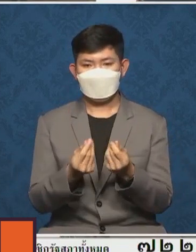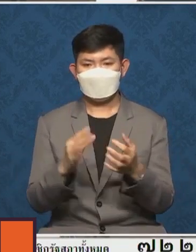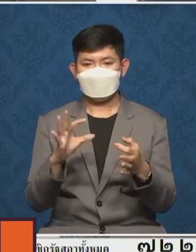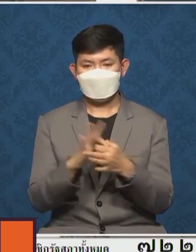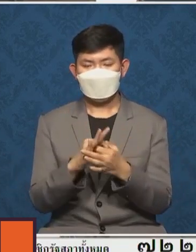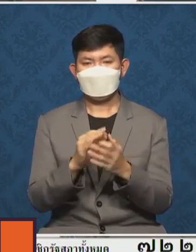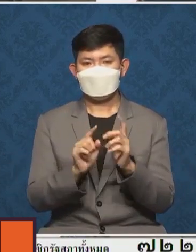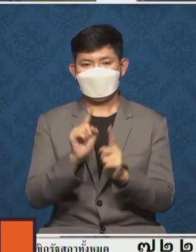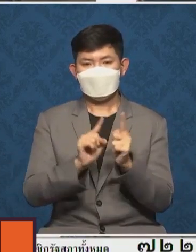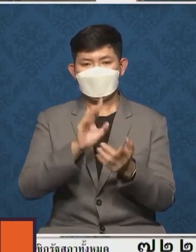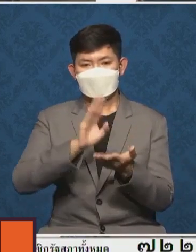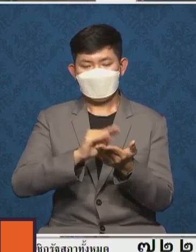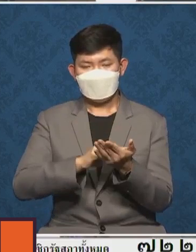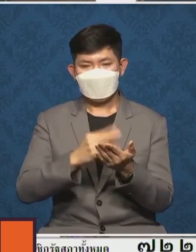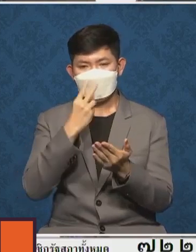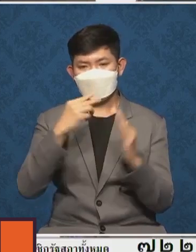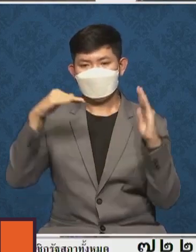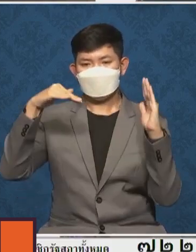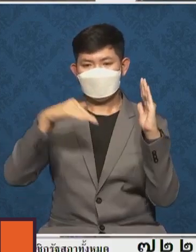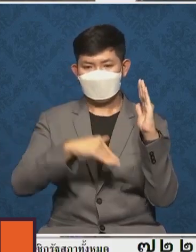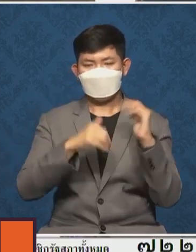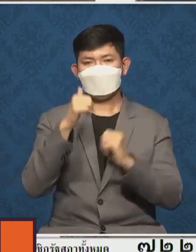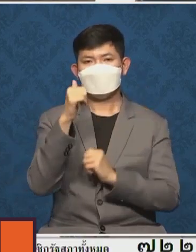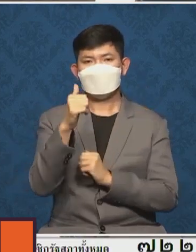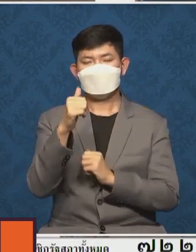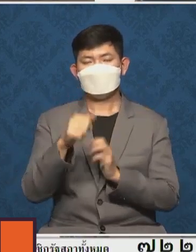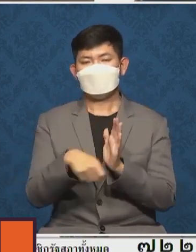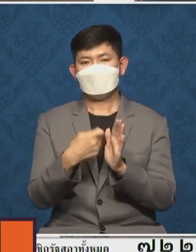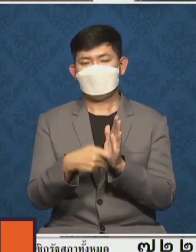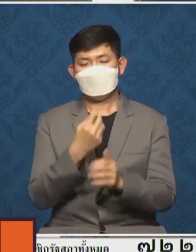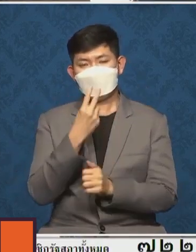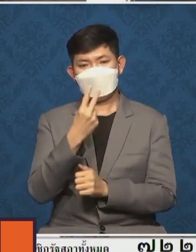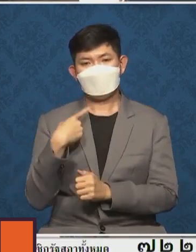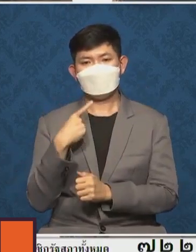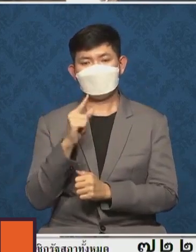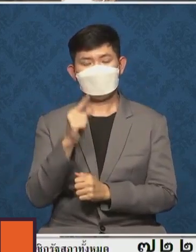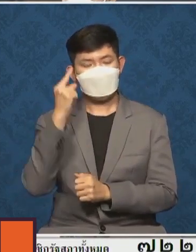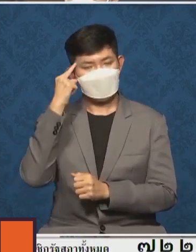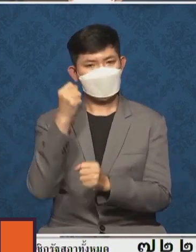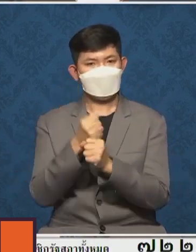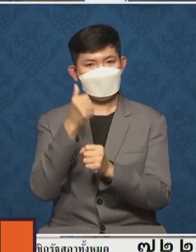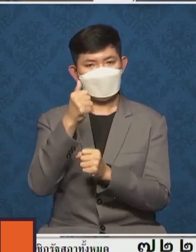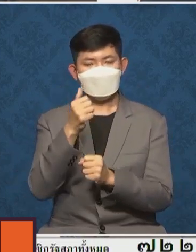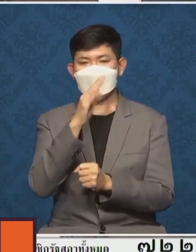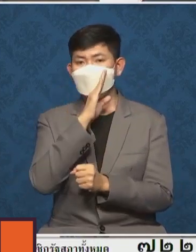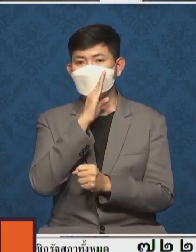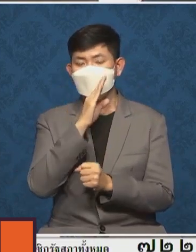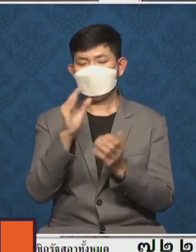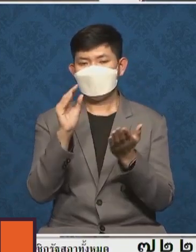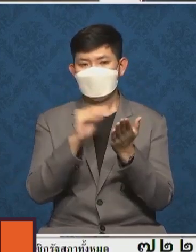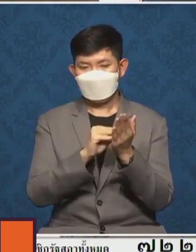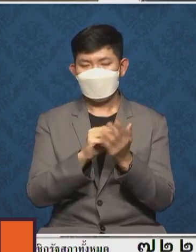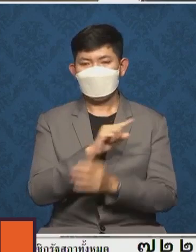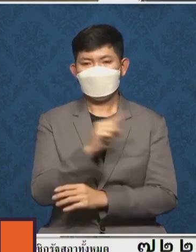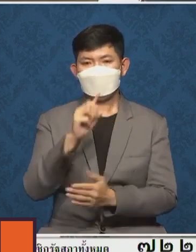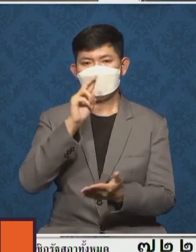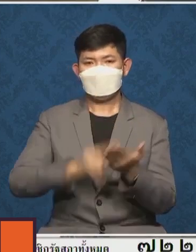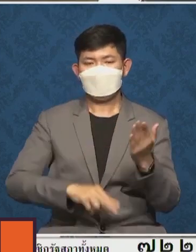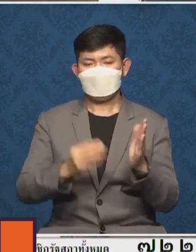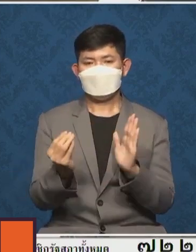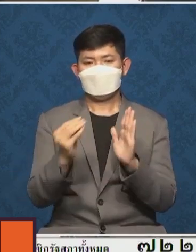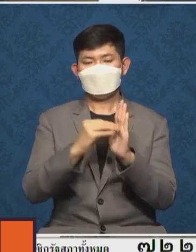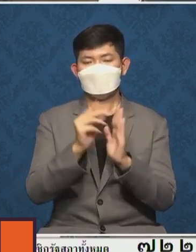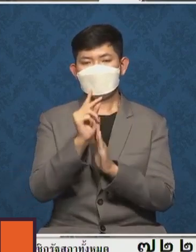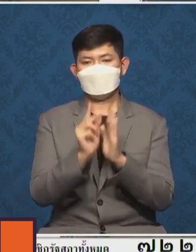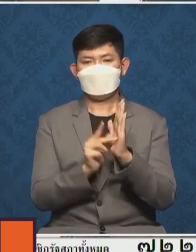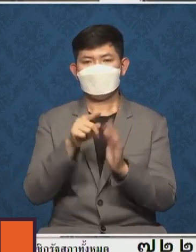องมีแนวโน้มที่ลดลงได้ครับนี่คือผลลัพธ์ที่ผมเชื่อว่าจะเกิดขึ้นได้ทันทีหากมีการบรรจุระบบวันปรับเข้าไปในร่างพระราชบัญญัติฉ